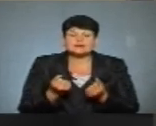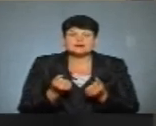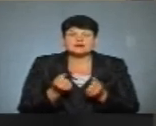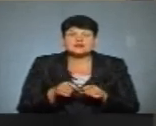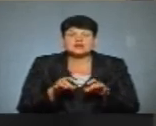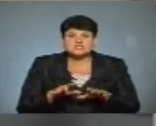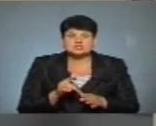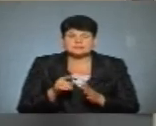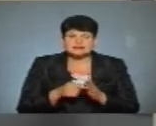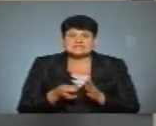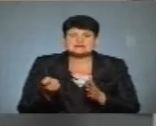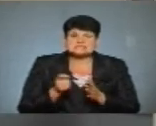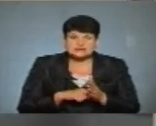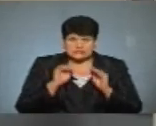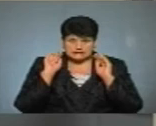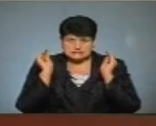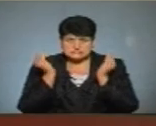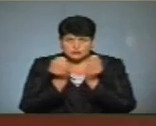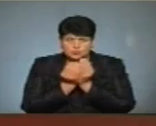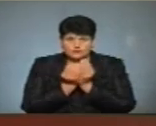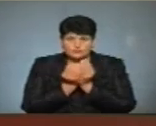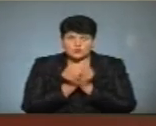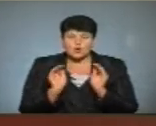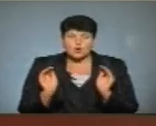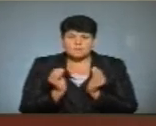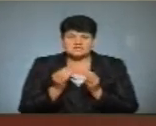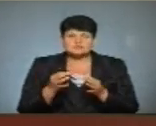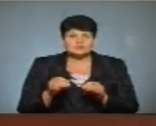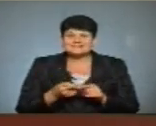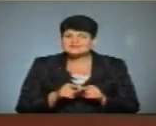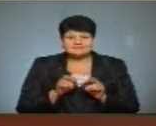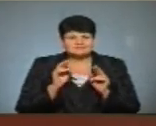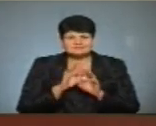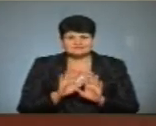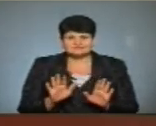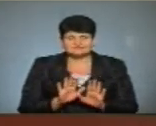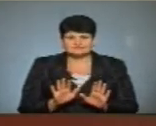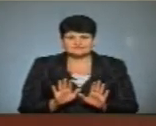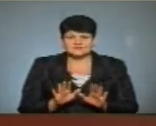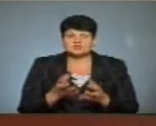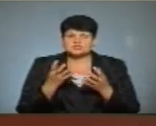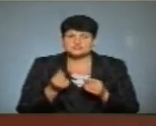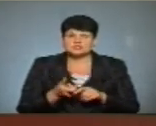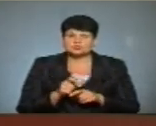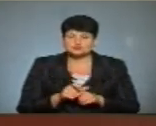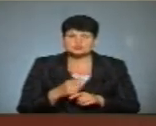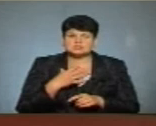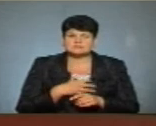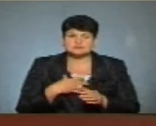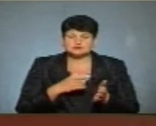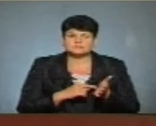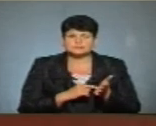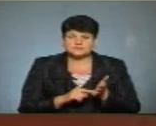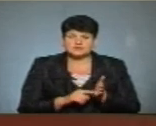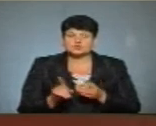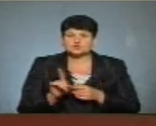що закрити, ізолювати, обмежити свободи – це не вихід, однозначно. Ще дуже важливо тут зазначити,